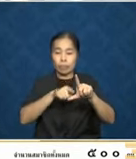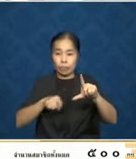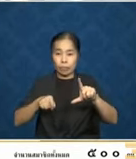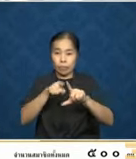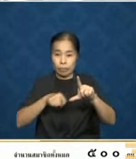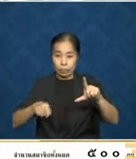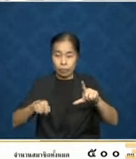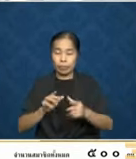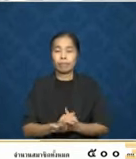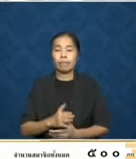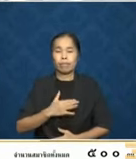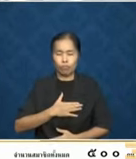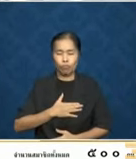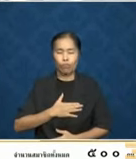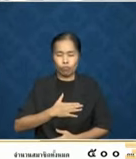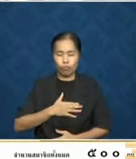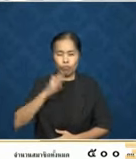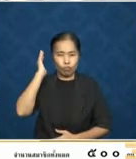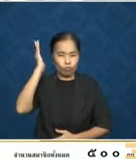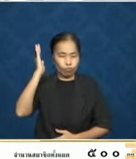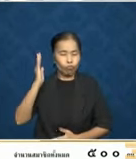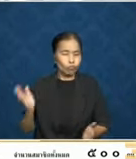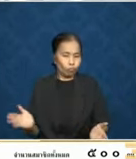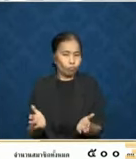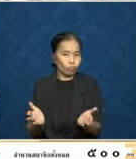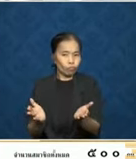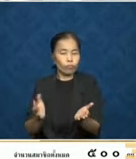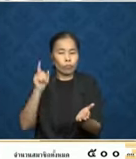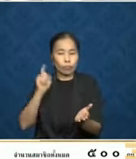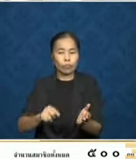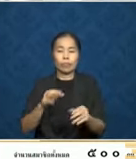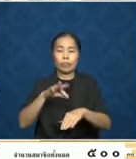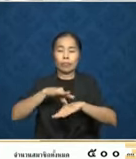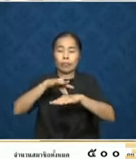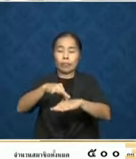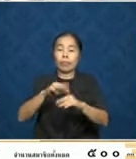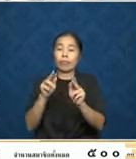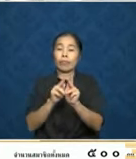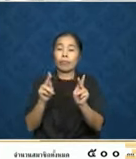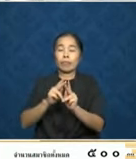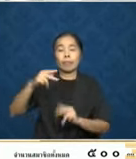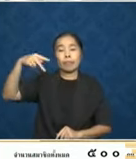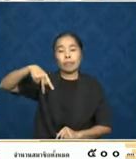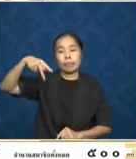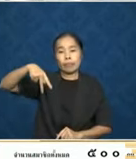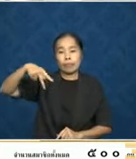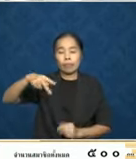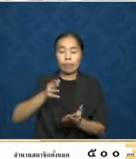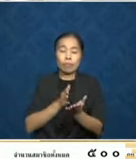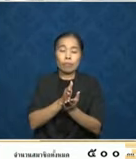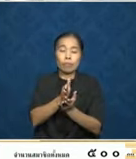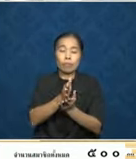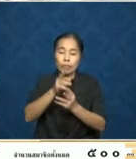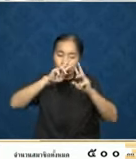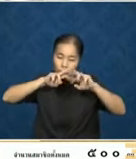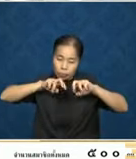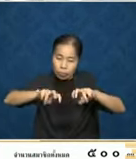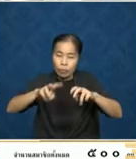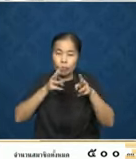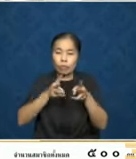ขอมีส่วนร่วมในการอภิปรายสนับสนุนให้สภาผู้แทนราษฎรตั้งคณะกรรมการวิสามัญครับศึกษาแนวทางการแก้ปัญห